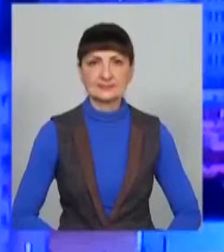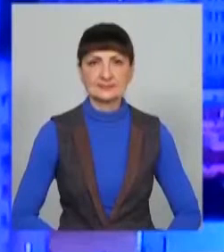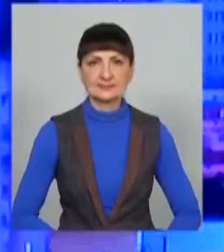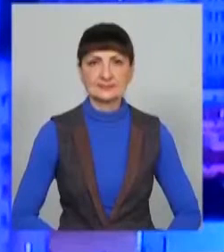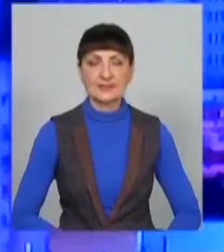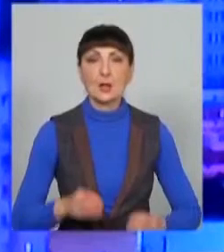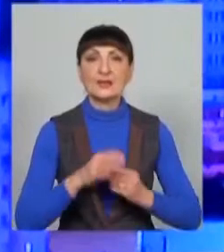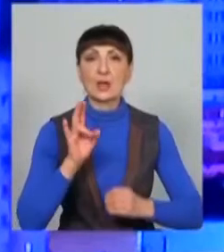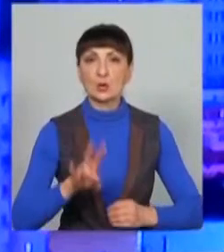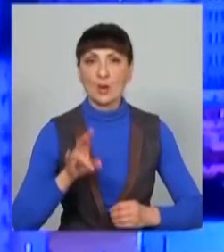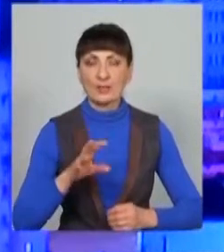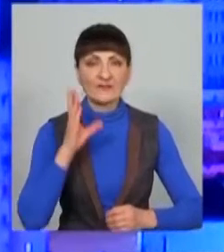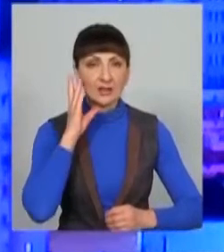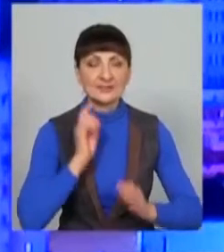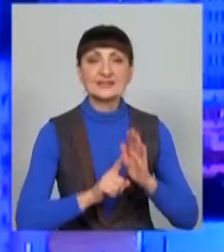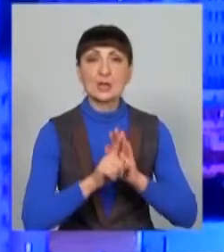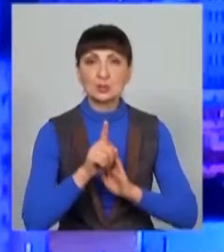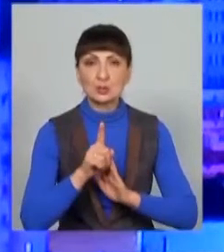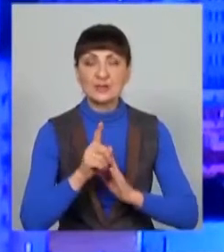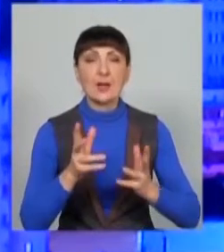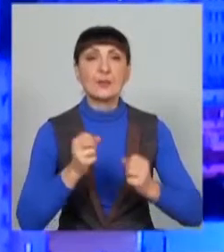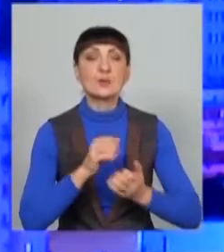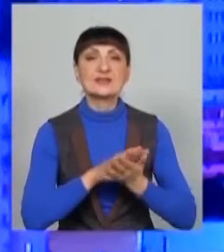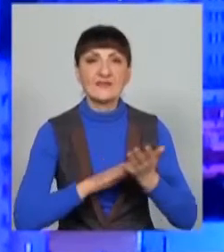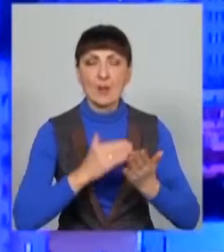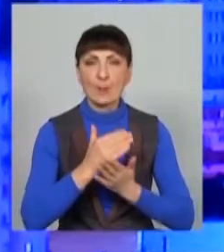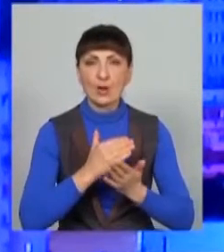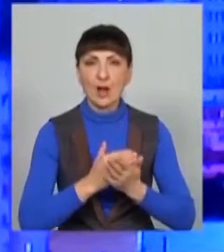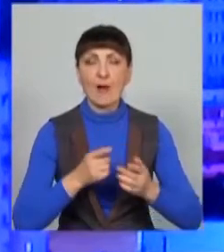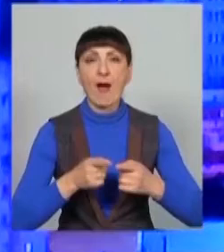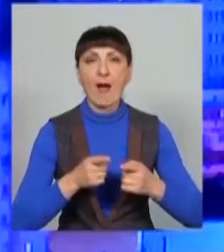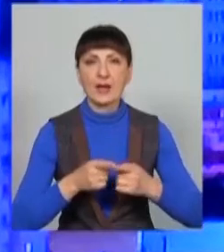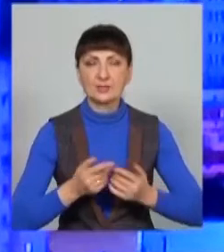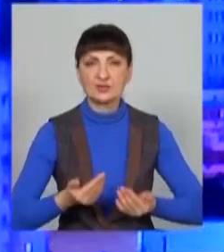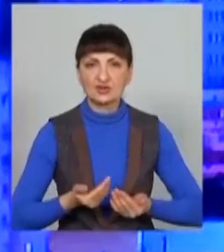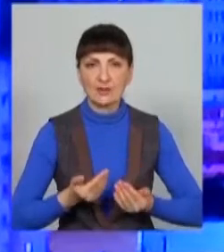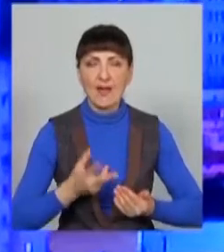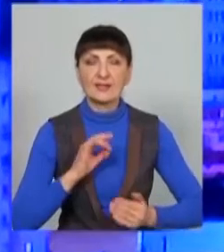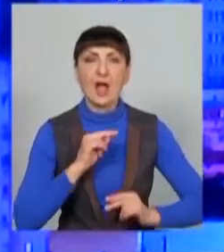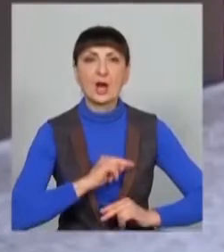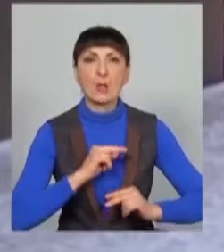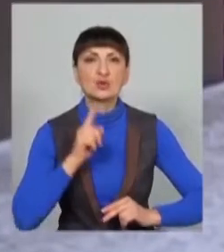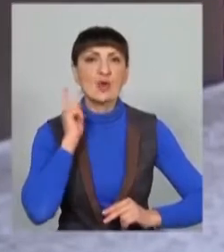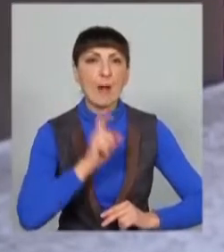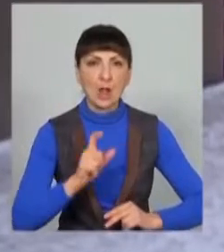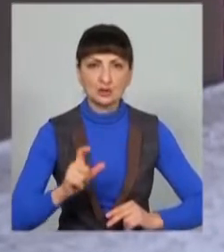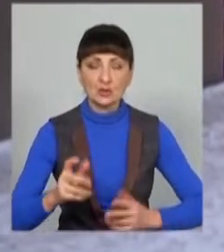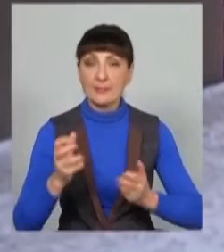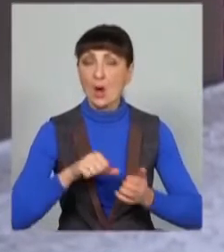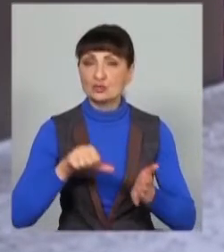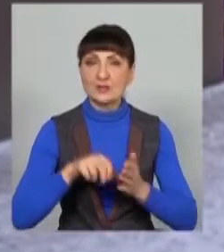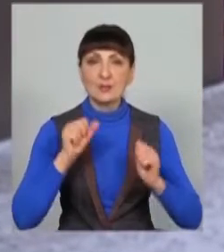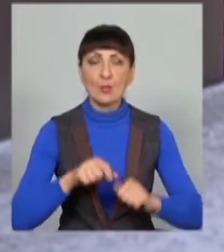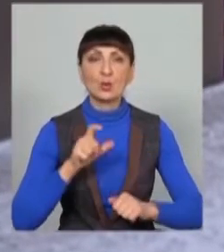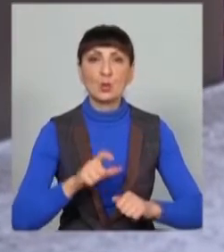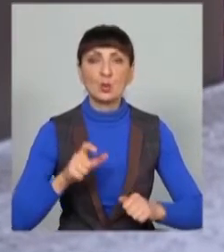15 ноября в алматы стартует прием заявок по программе арендного жилья для работающей молодежи принять участие в ней